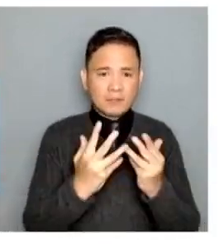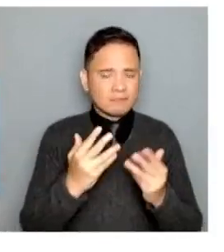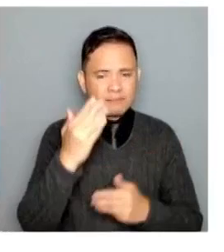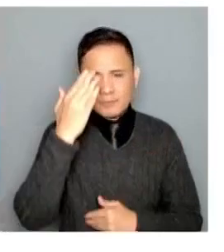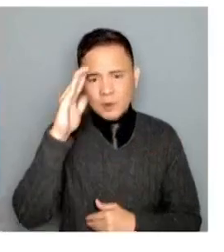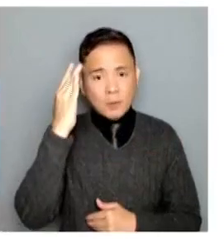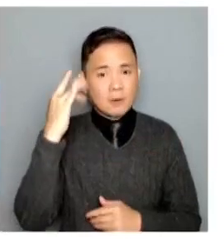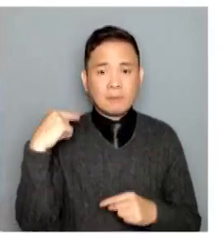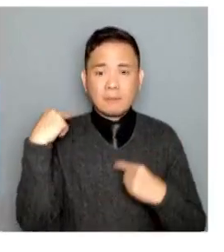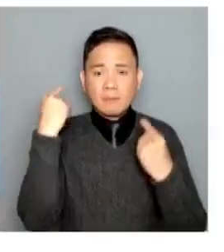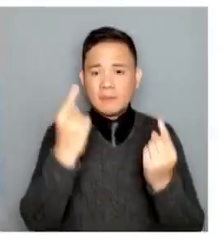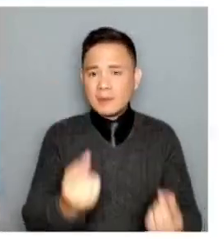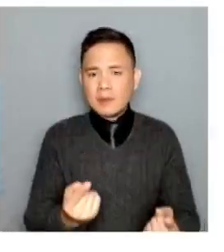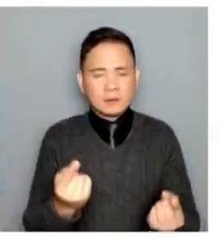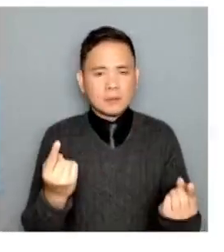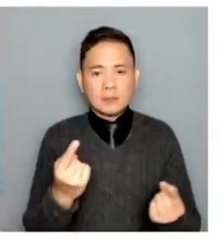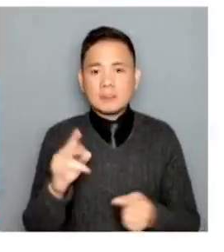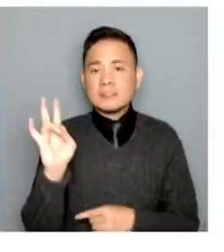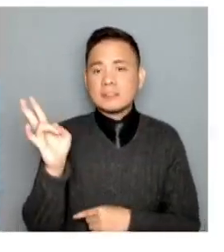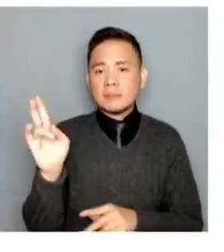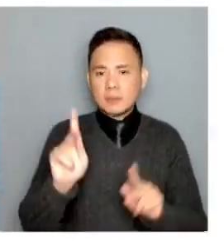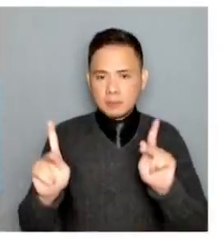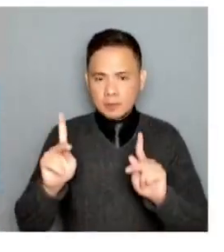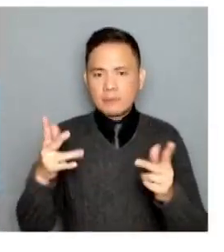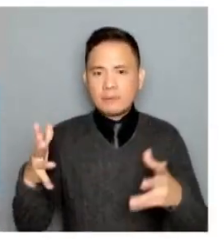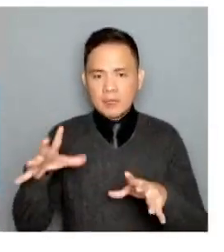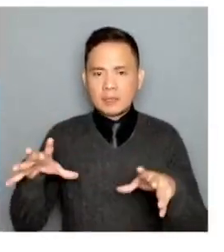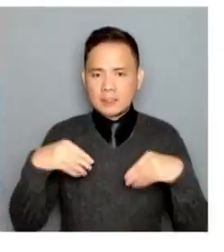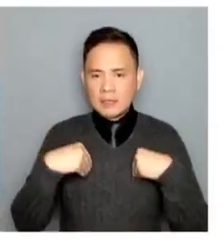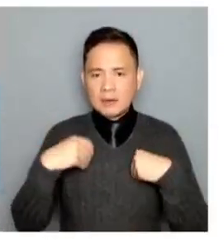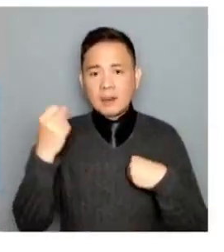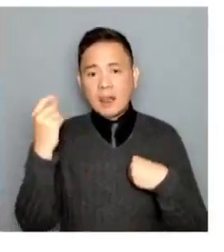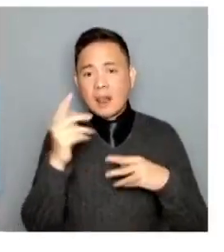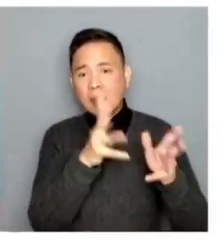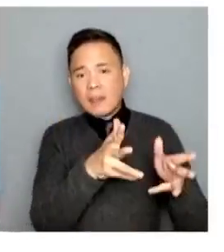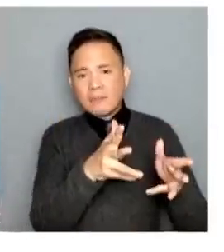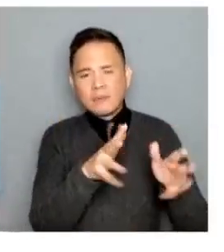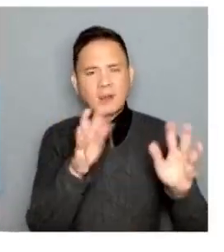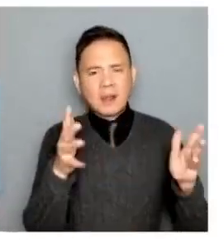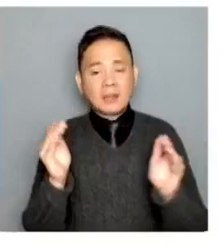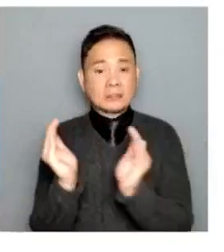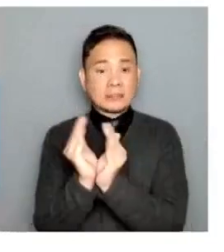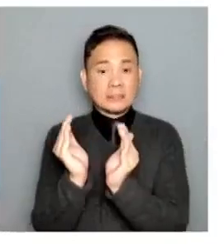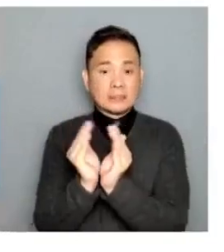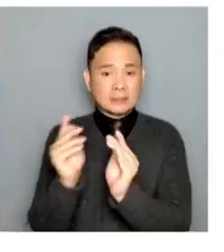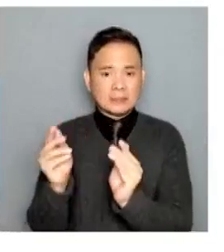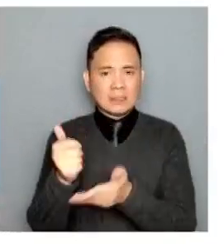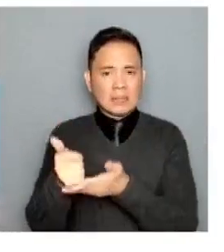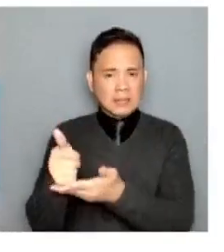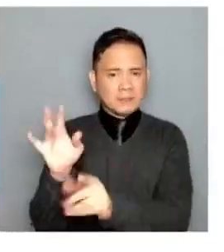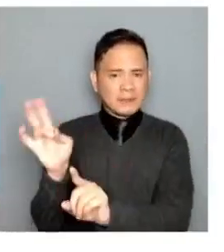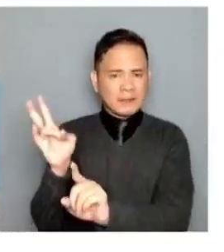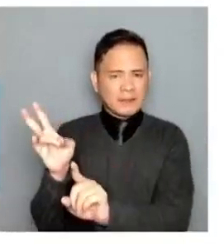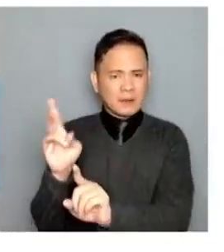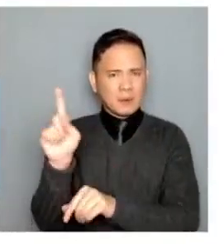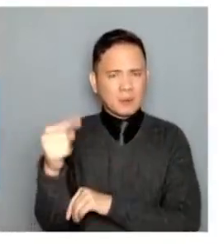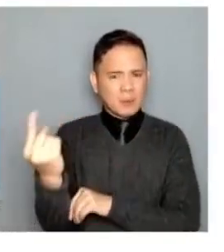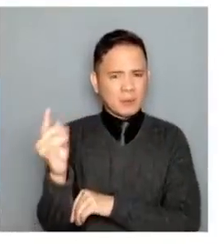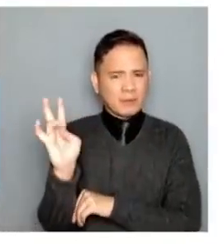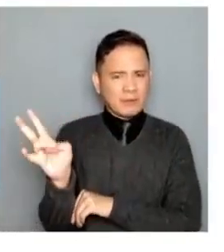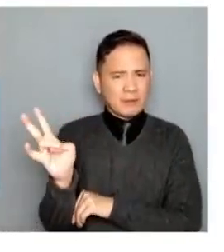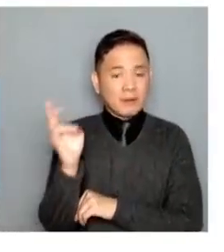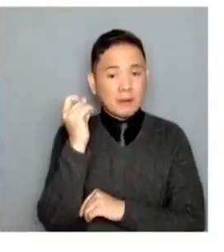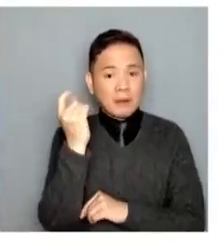natatanggap. 70 persons pa lang po ang nakakatanggap nung cash for work ng DSWD. Pero meron po tayong